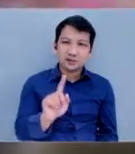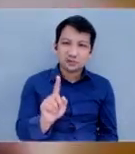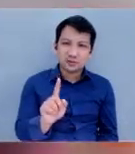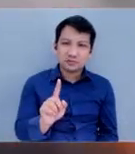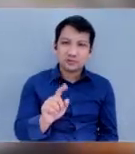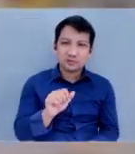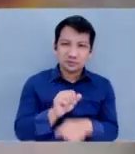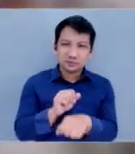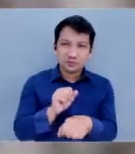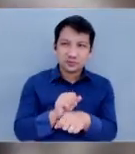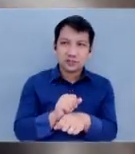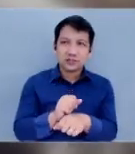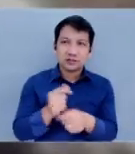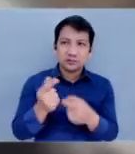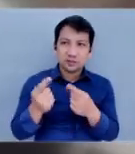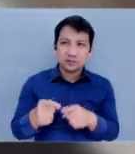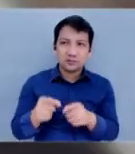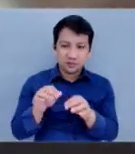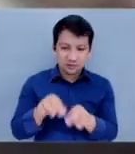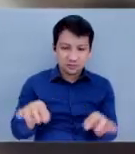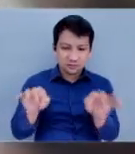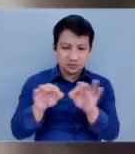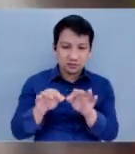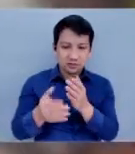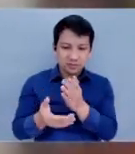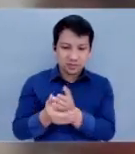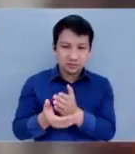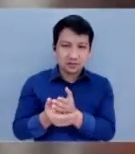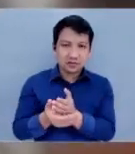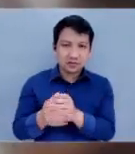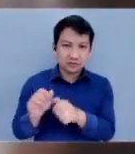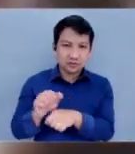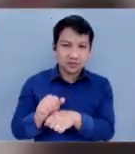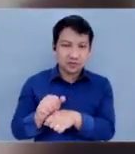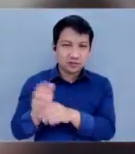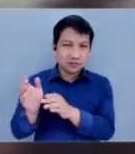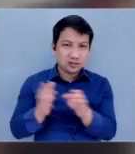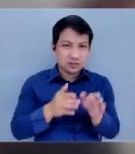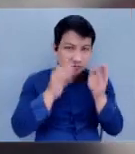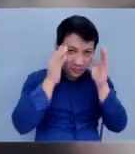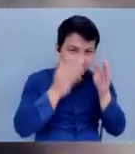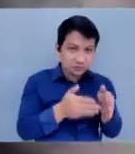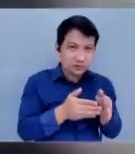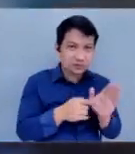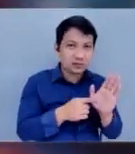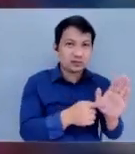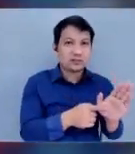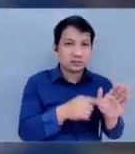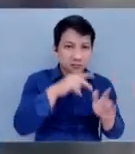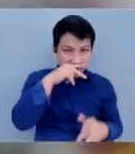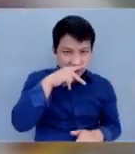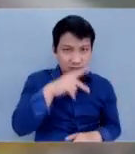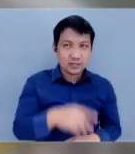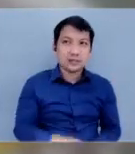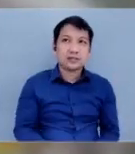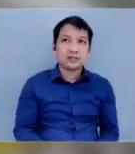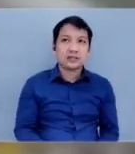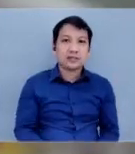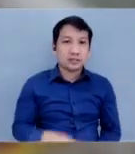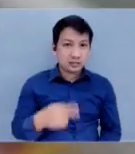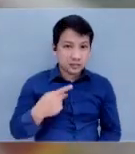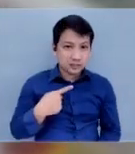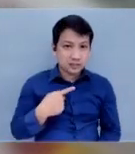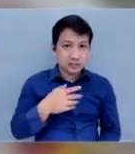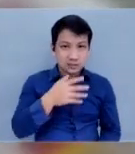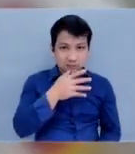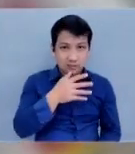trabaho o sa ibang bagay, mahalagang itigil muna ang lahat at mag-show up para sa ating kids. Yan ang pinangangatawanan ni Mommy